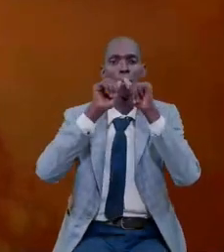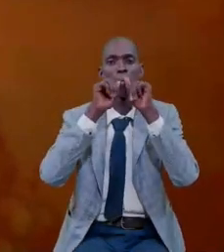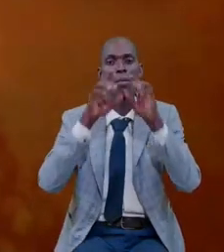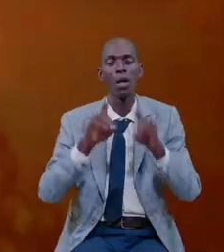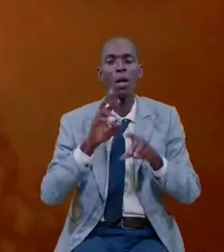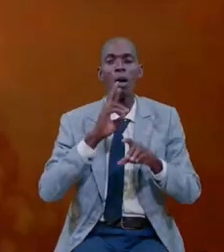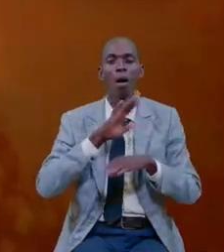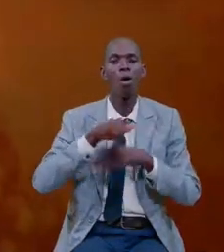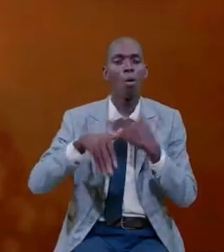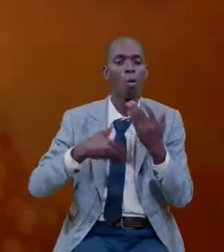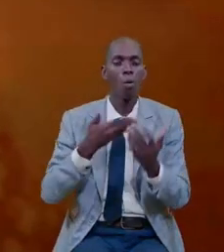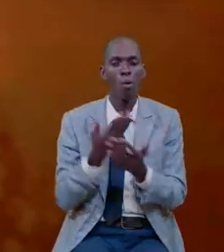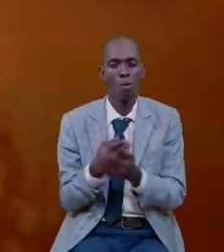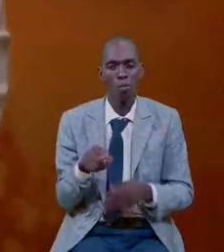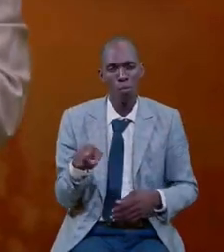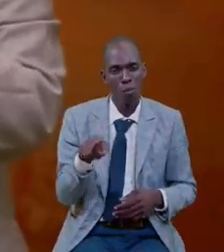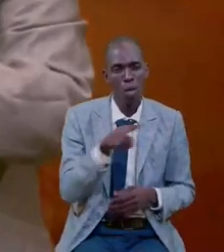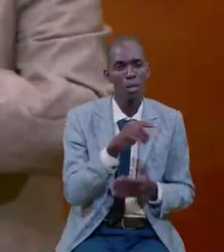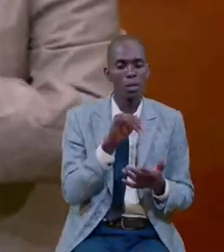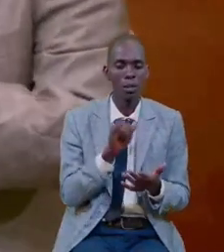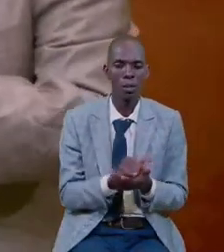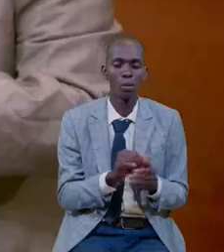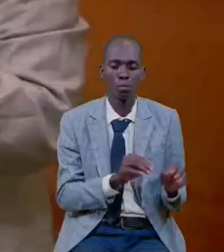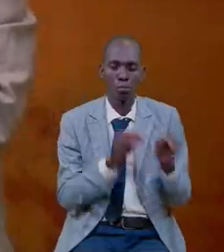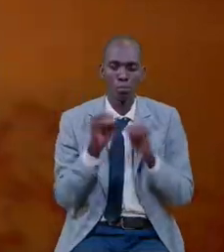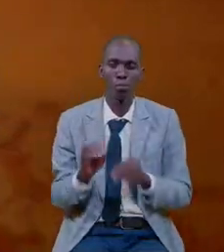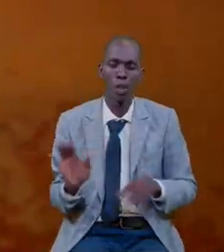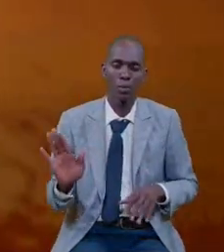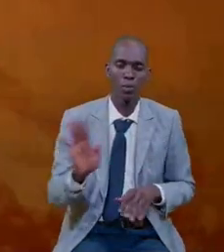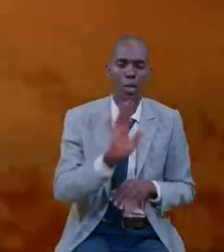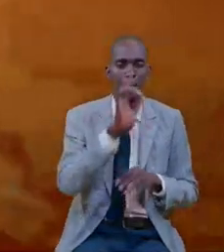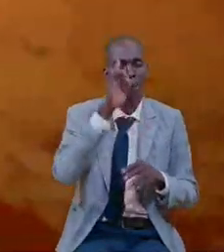Heureux tous ceux qui se confient en lui.